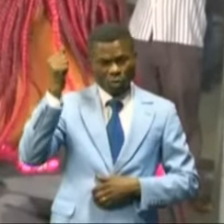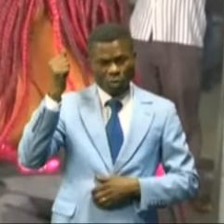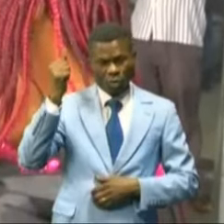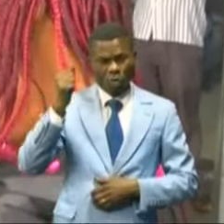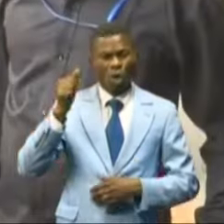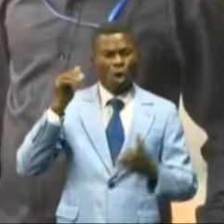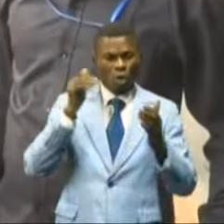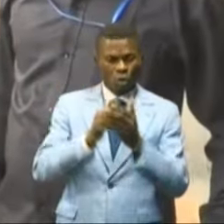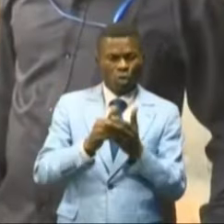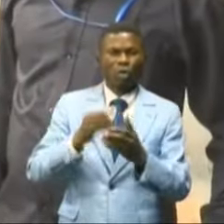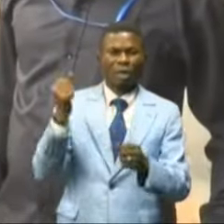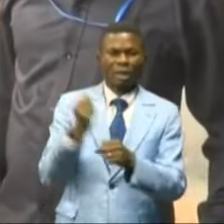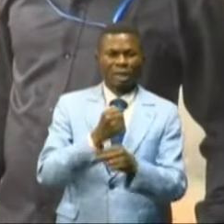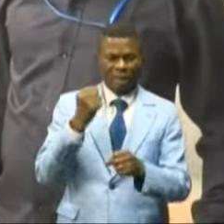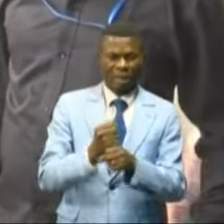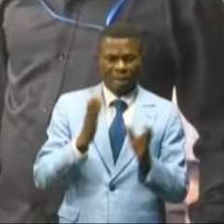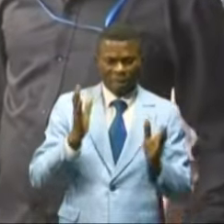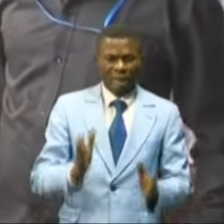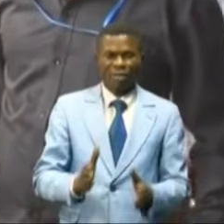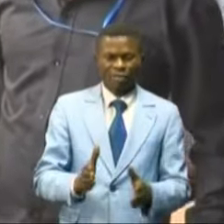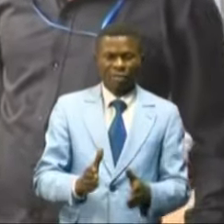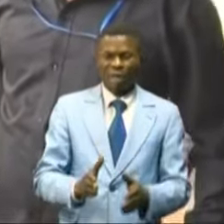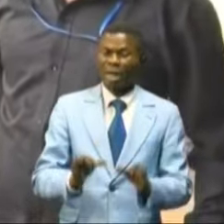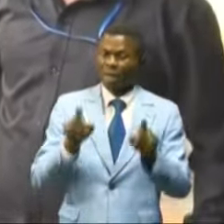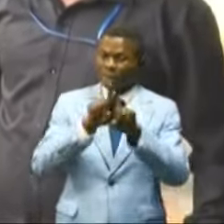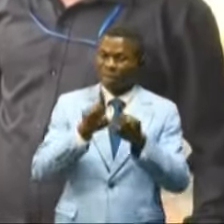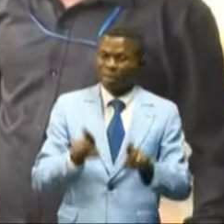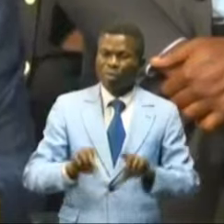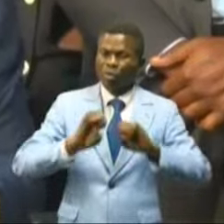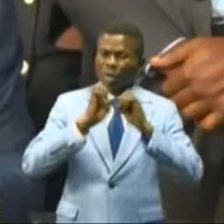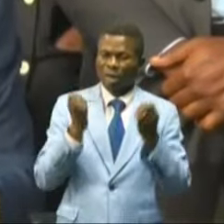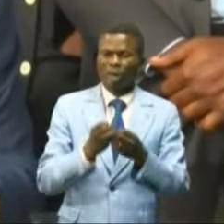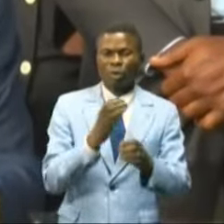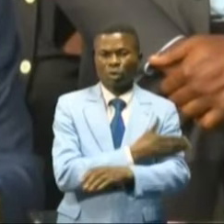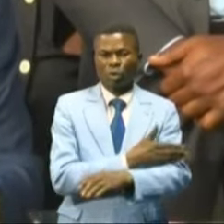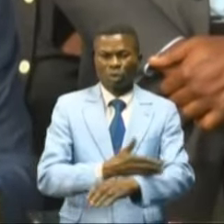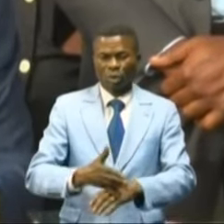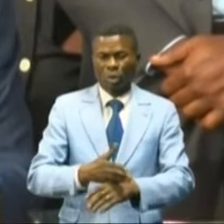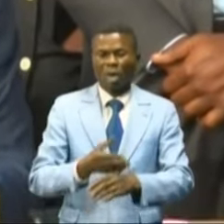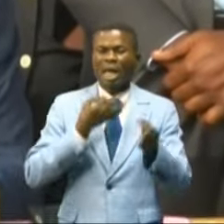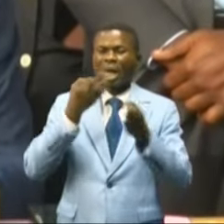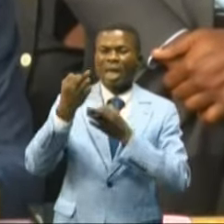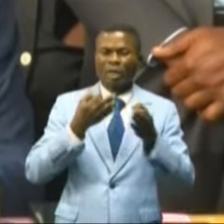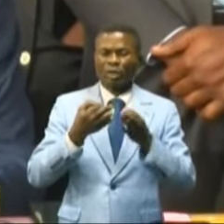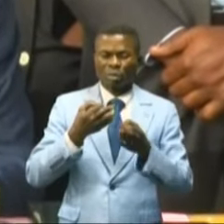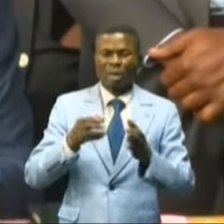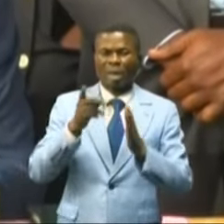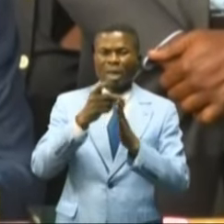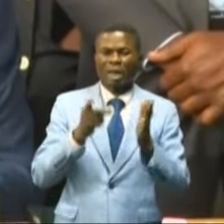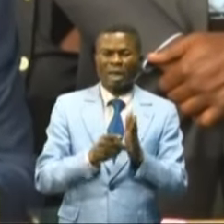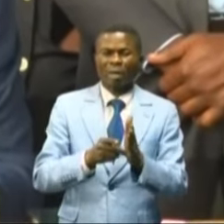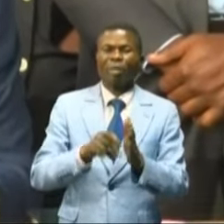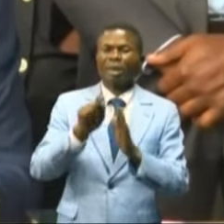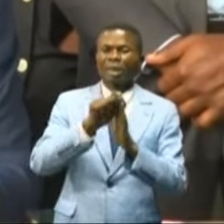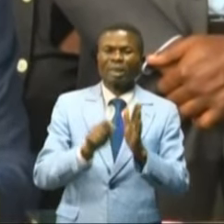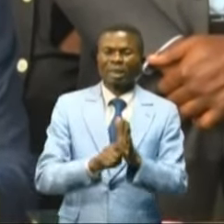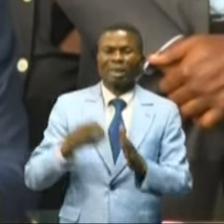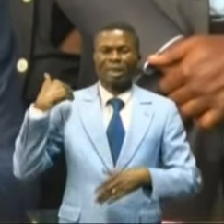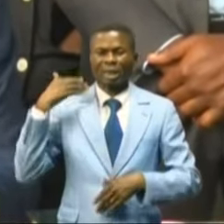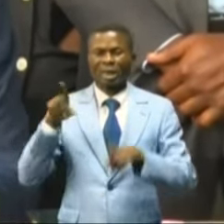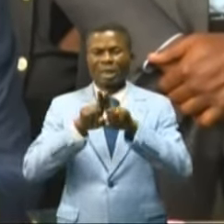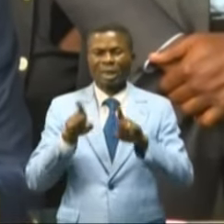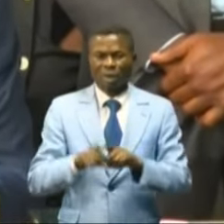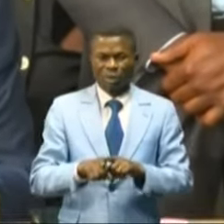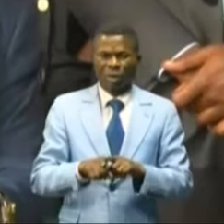reste paralyse le bon fonctionnement de l'agence sur base des interprétations des principes des textes légaux et